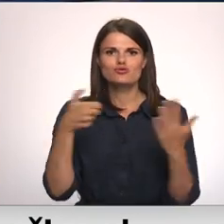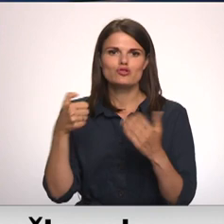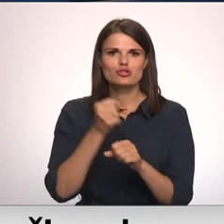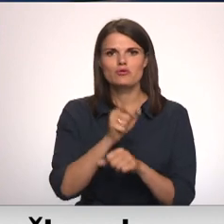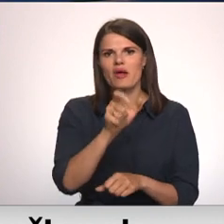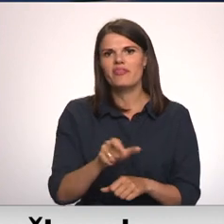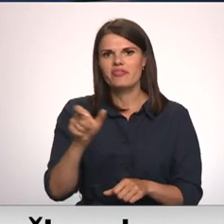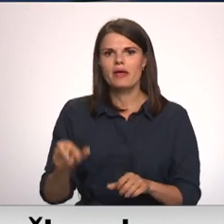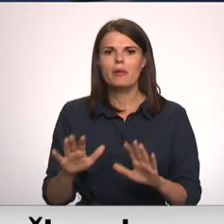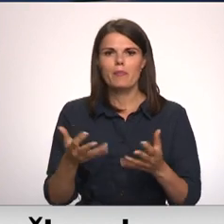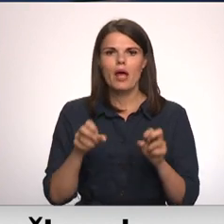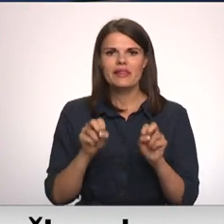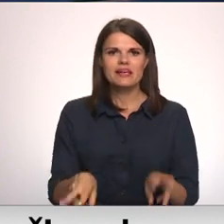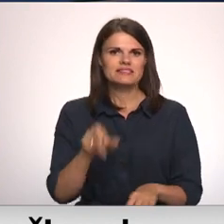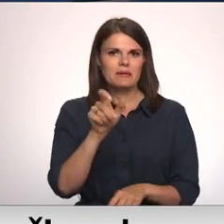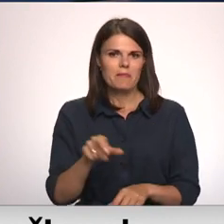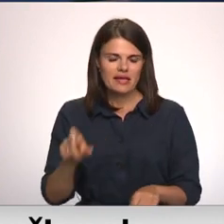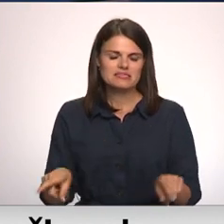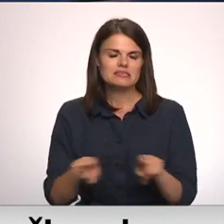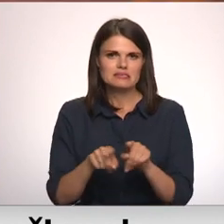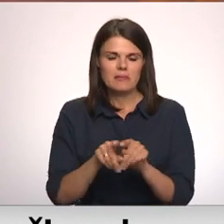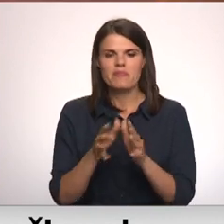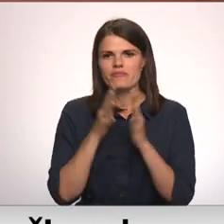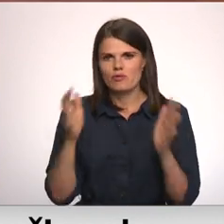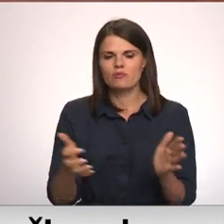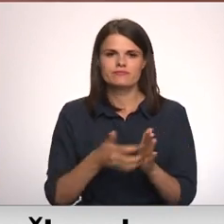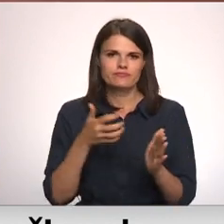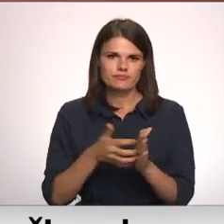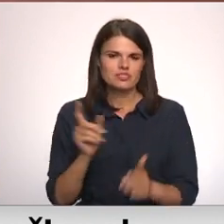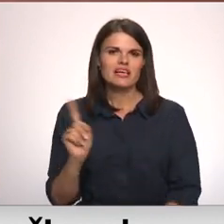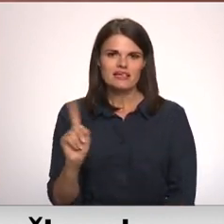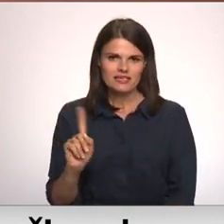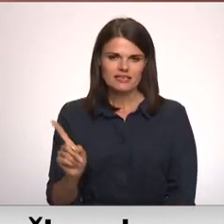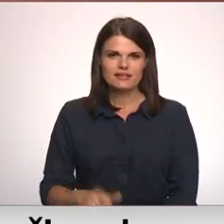taču speciālistu tik un tā pietrūkstot. Dāvids Frenenfelds, Ivans Milovs, Latvijas televīzija.